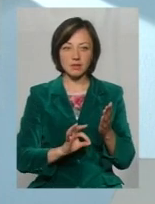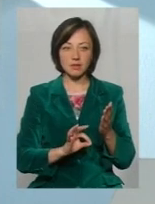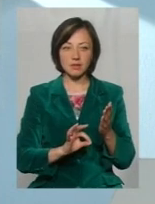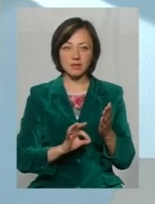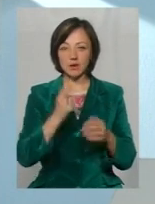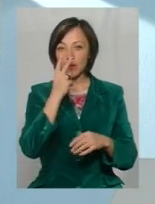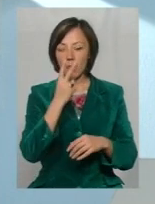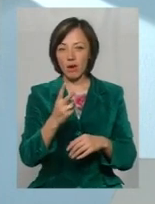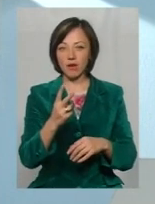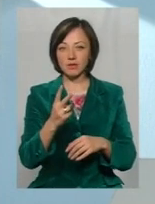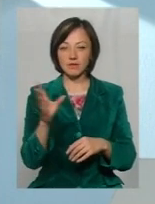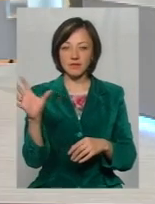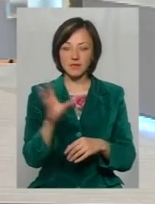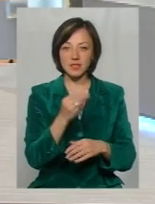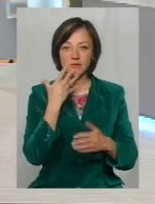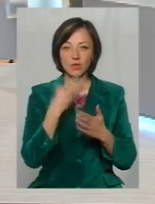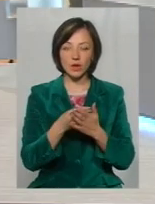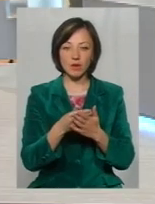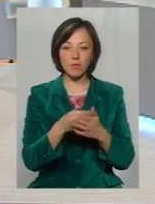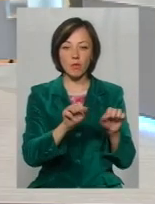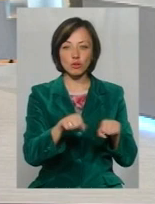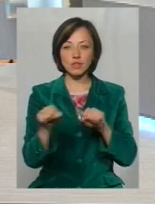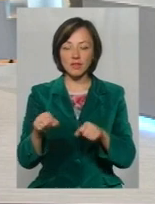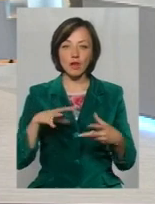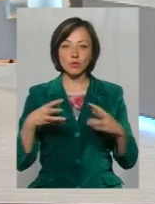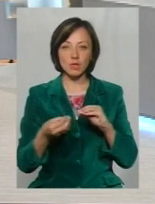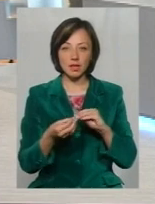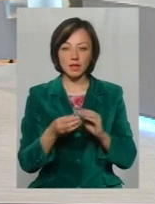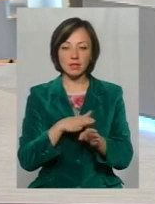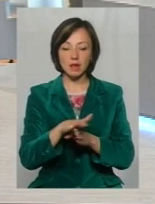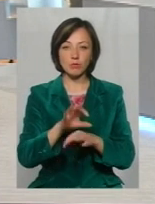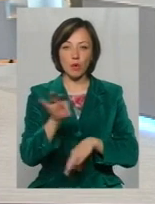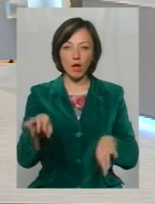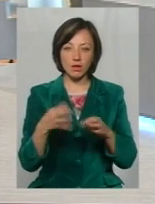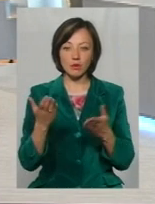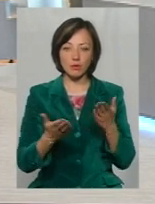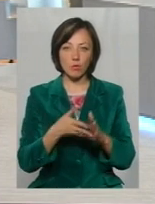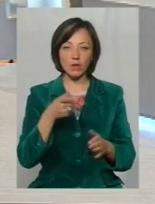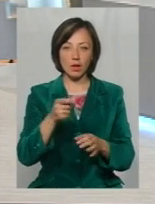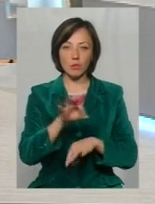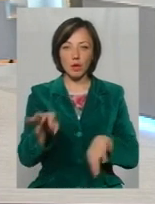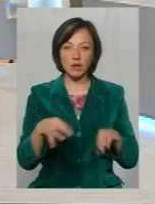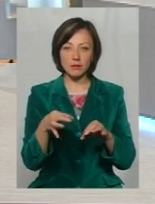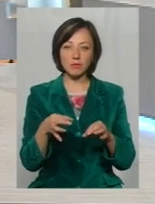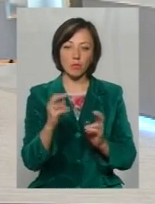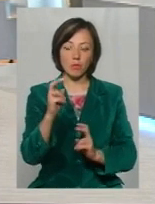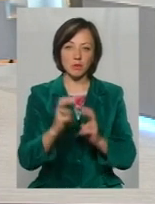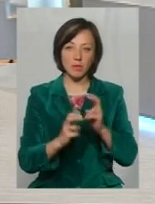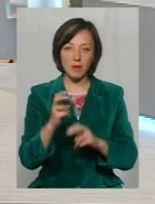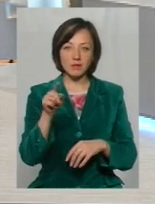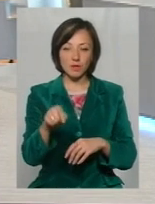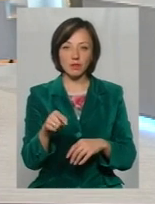наочно демонструє усі свої можливі результати реалізації проекту, якщо вони подали проект по підприємствах, то